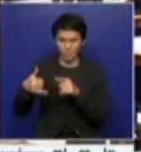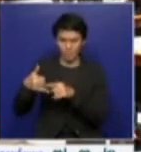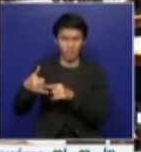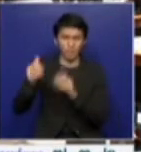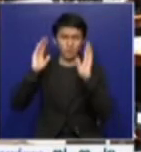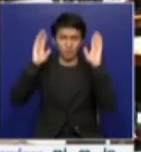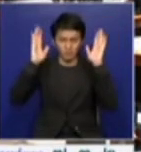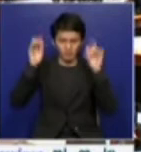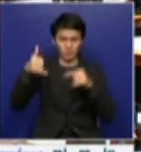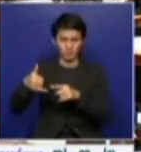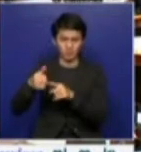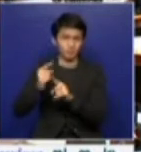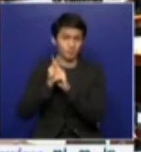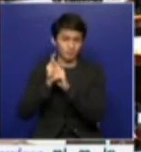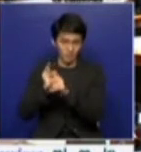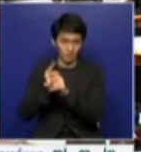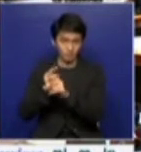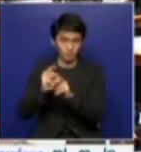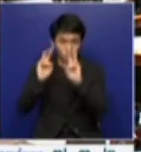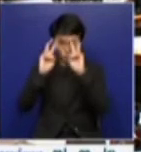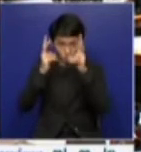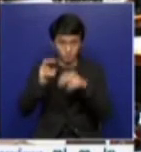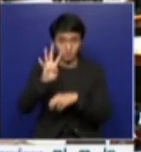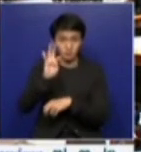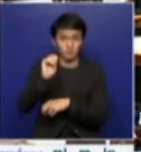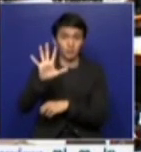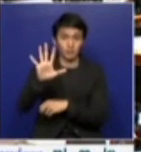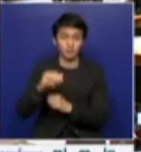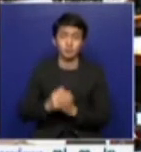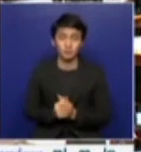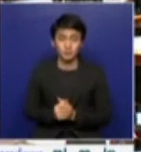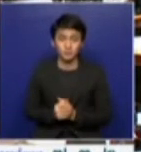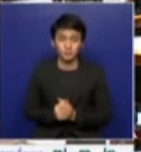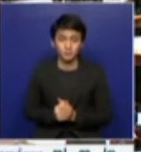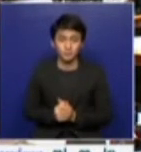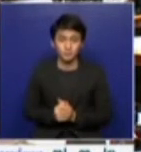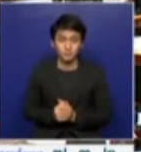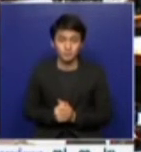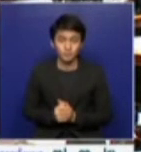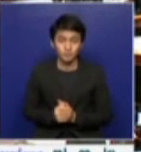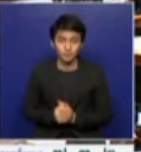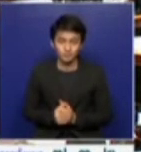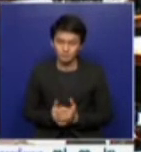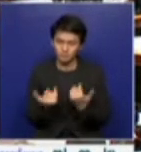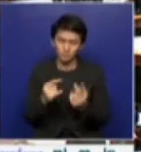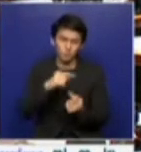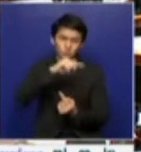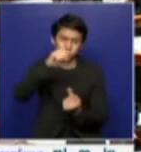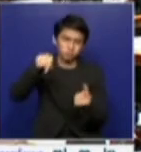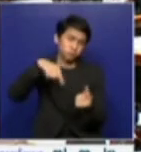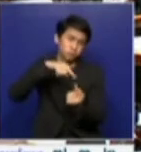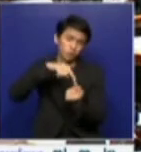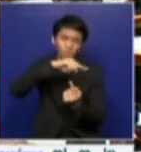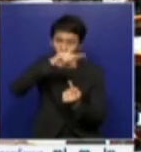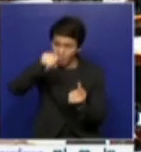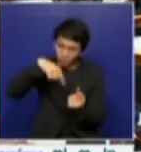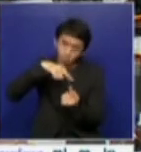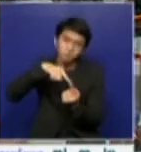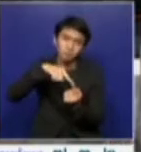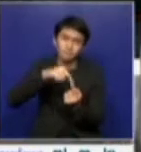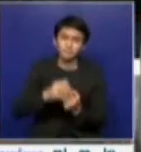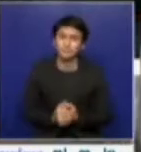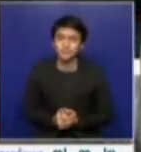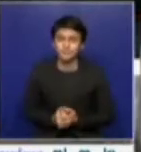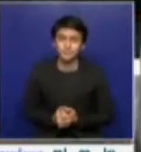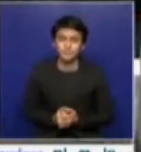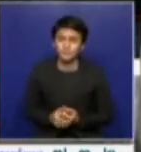ตามข้อ 45วันเวียนซ้ำซากมีธนาคาร 9